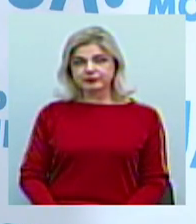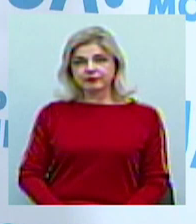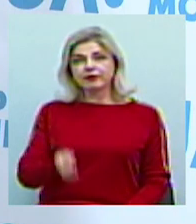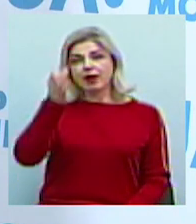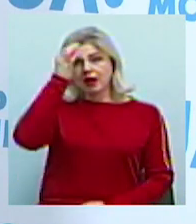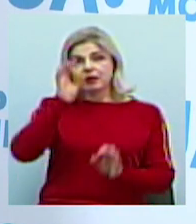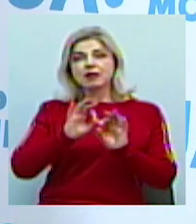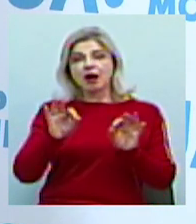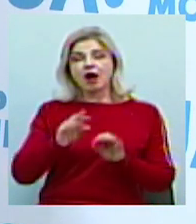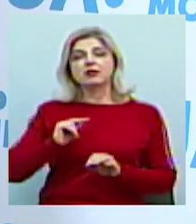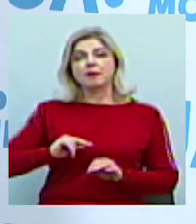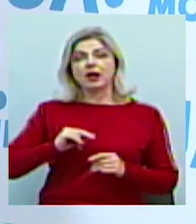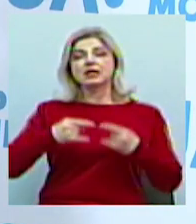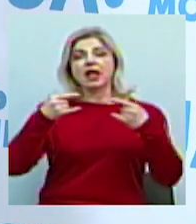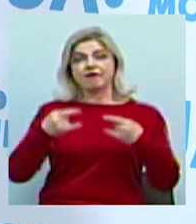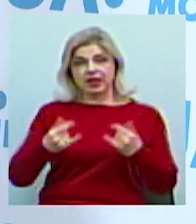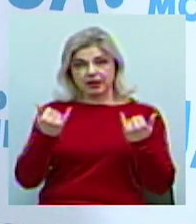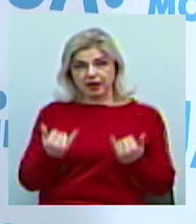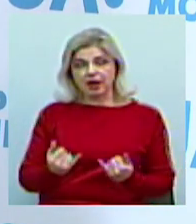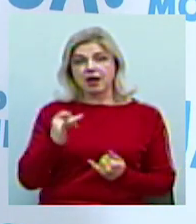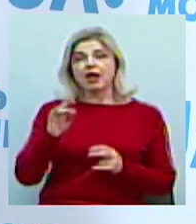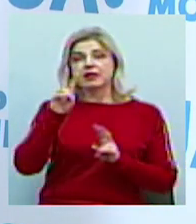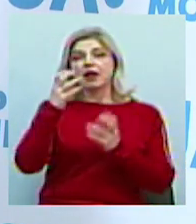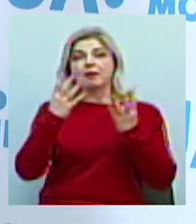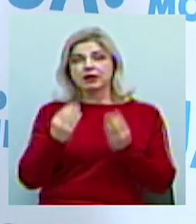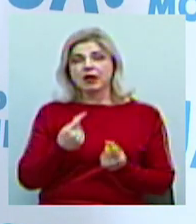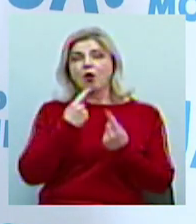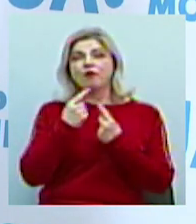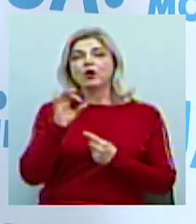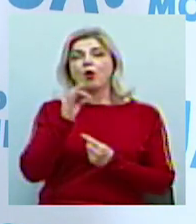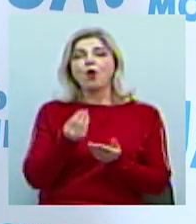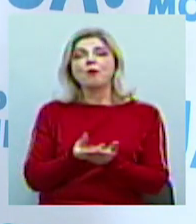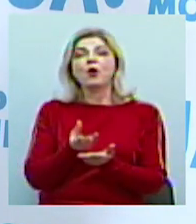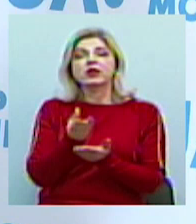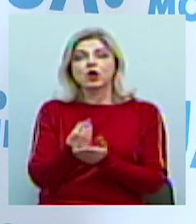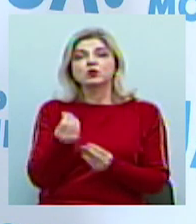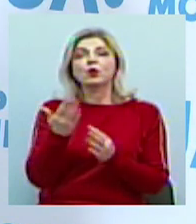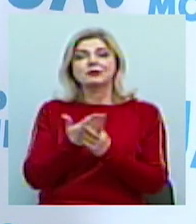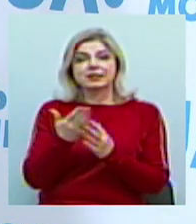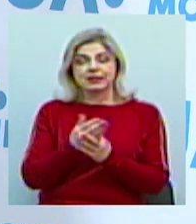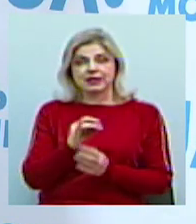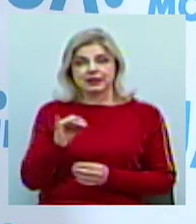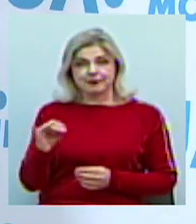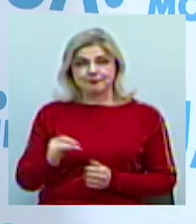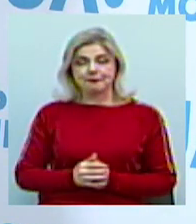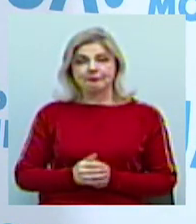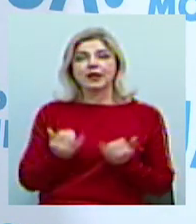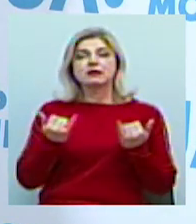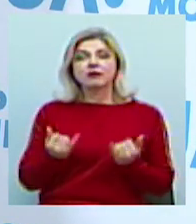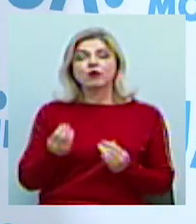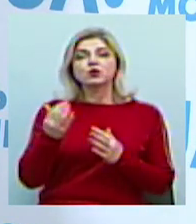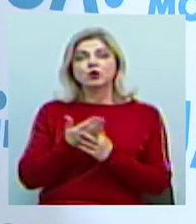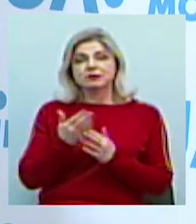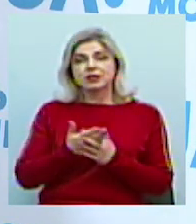Нагадую, ми працюємо в прямому ефірі, це тема дня, і сьогодні ми говоримо про монетизацію субсидій. Сьогодні субсидії